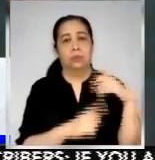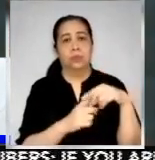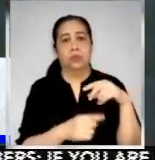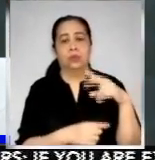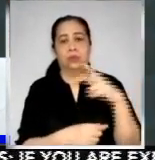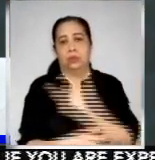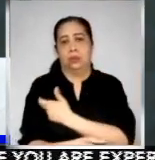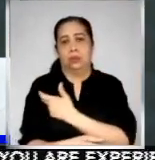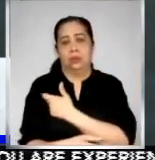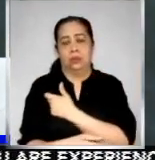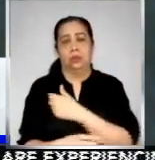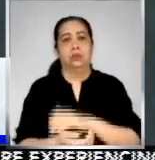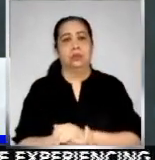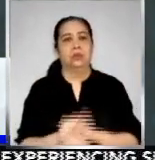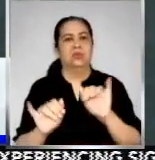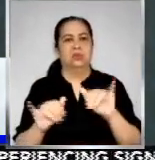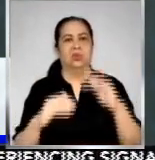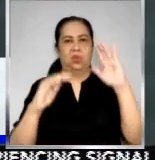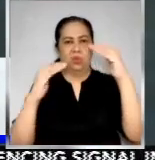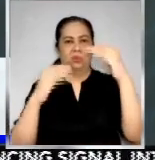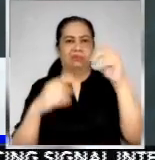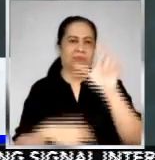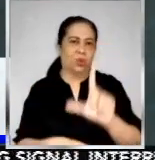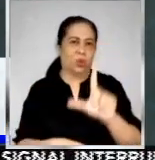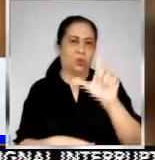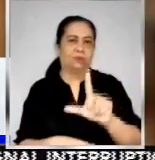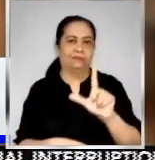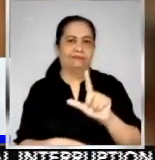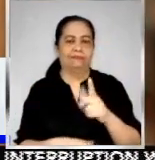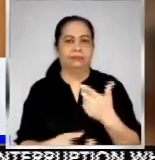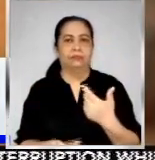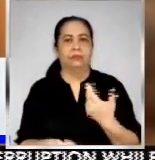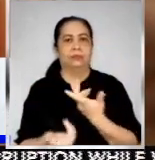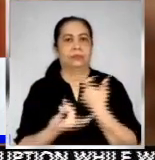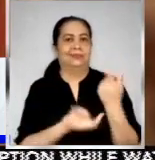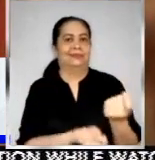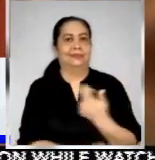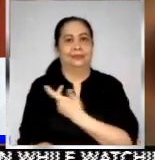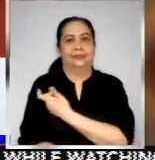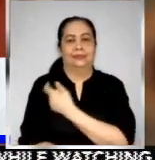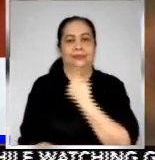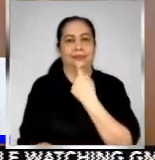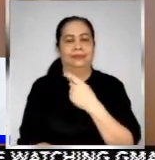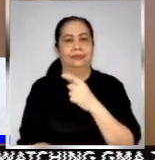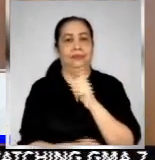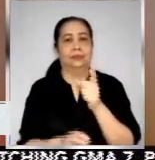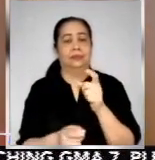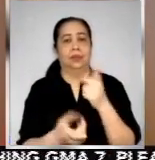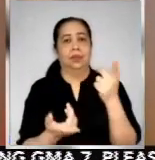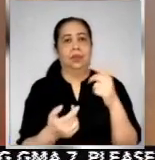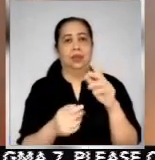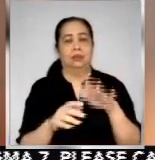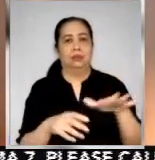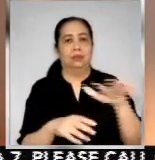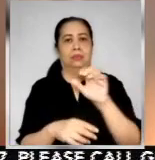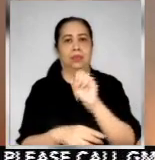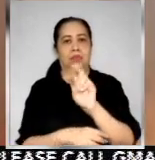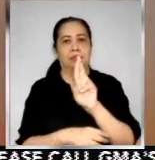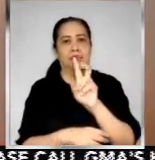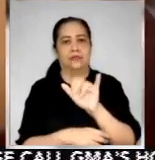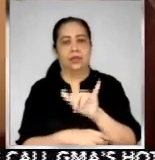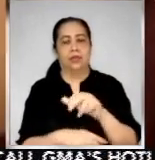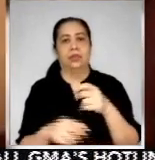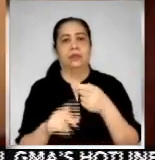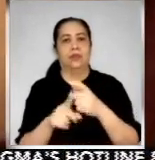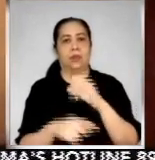COVID-19, nananatiling bababa ang kumpiyansa ng mga Pilipino sa bakuna. Ayon sa tugon ng masa nationwide survey ng OCTA Research na